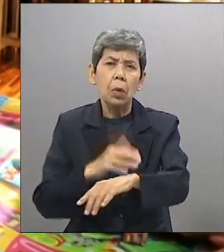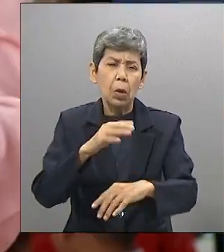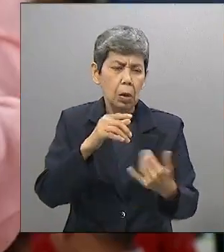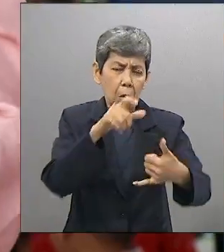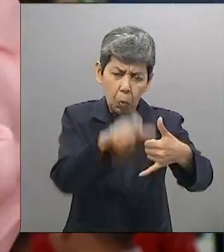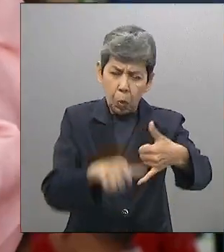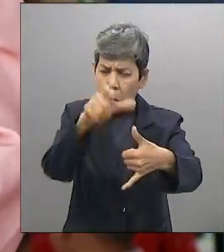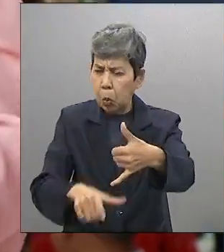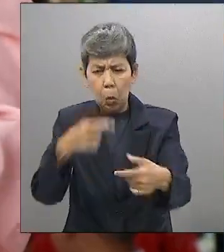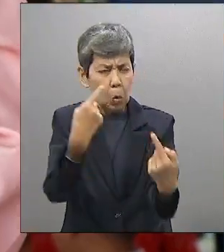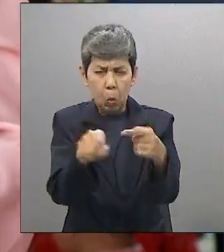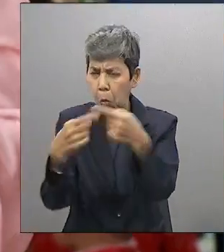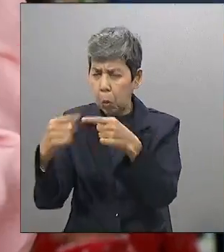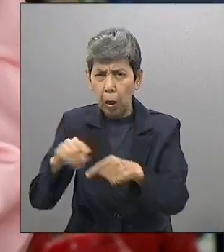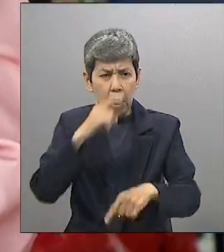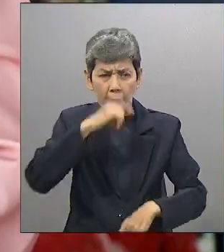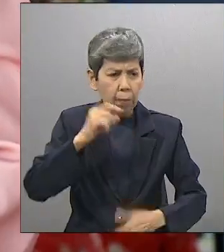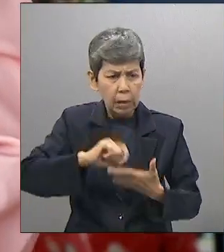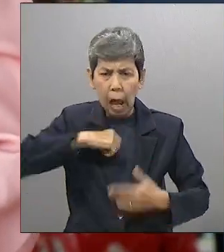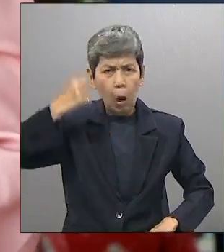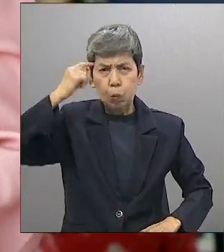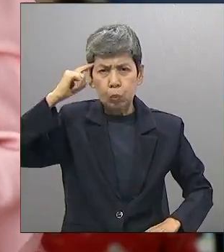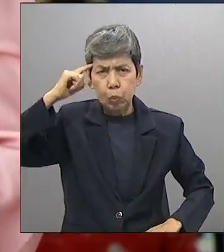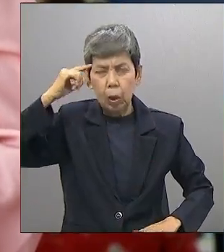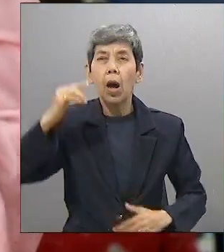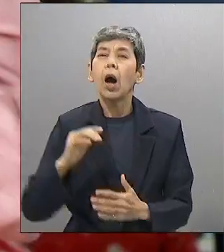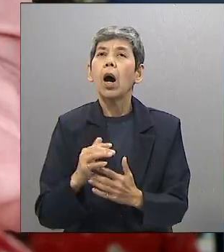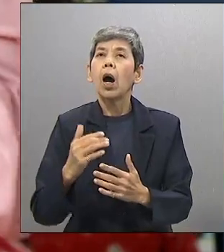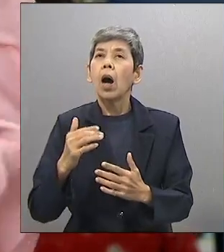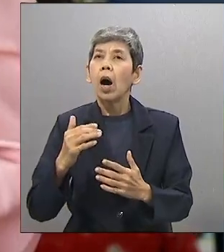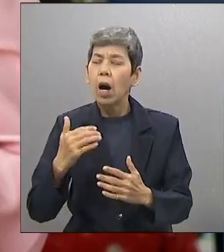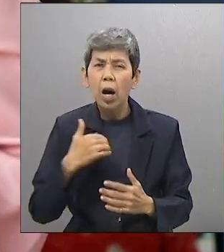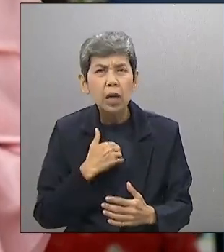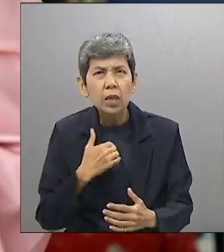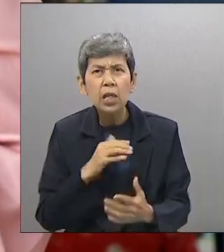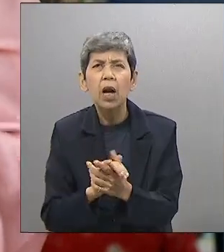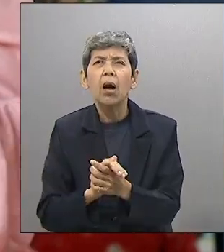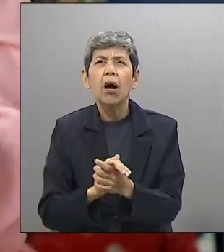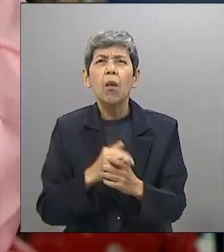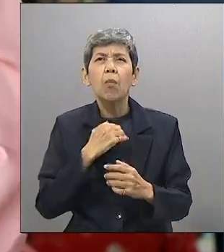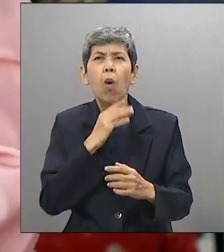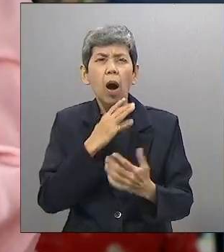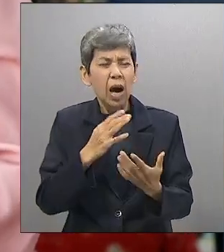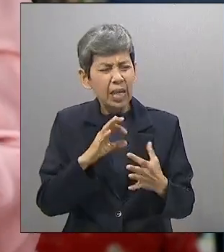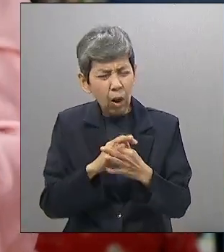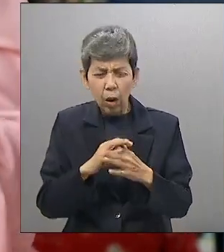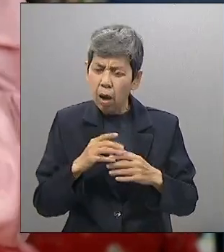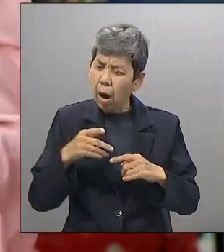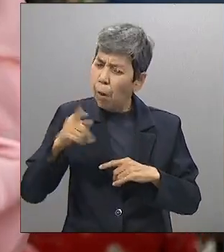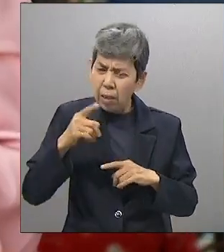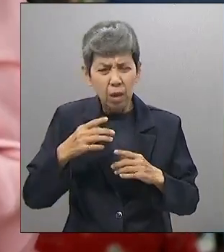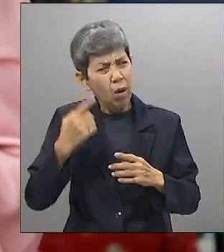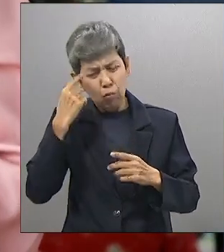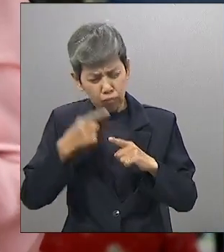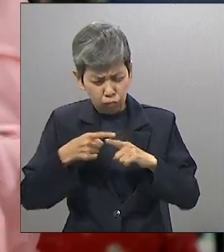มว่าภาษาไทยเขีนวายัไอย่บางทีเขาว่า เจ็บเด็บางคนต่หนึงเขายัง